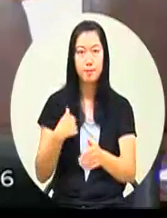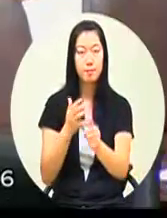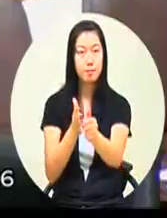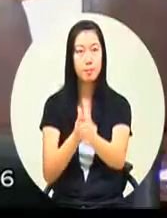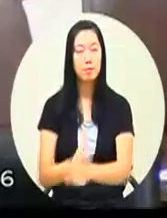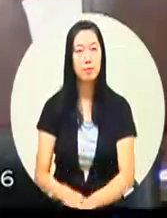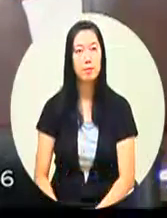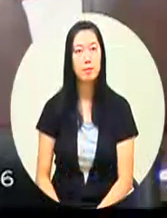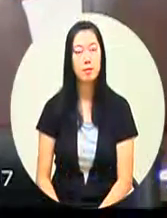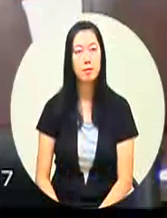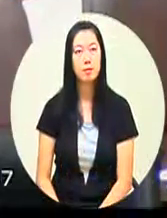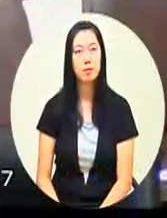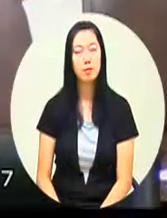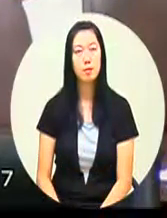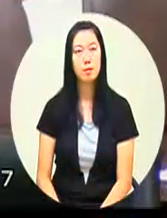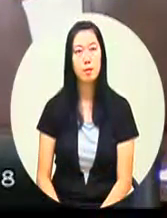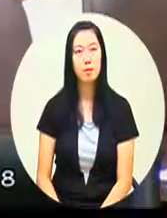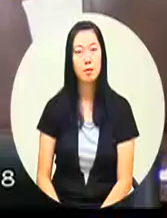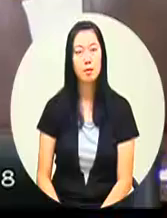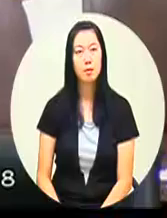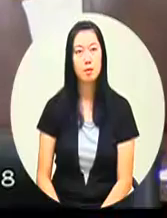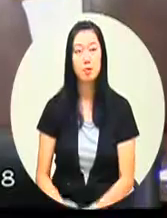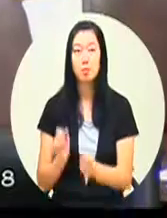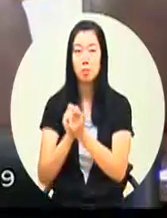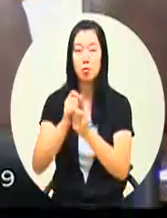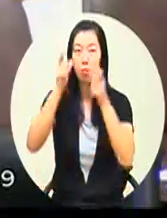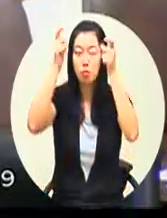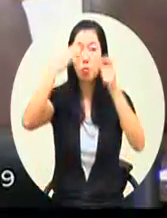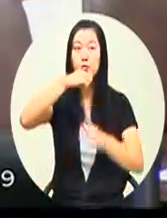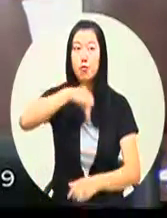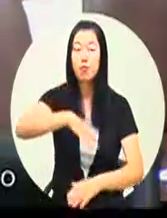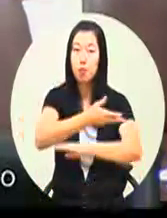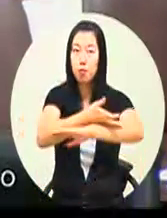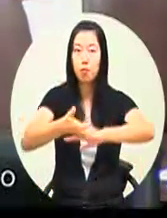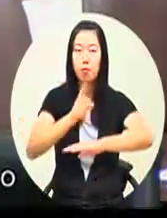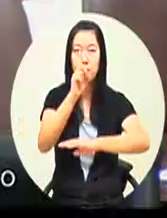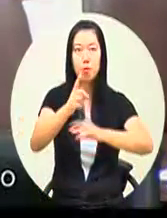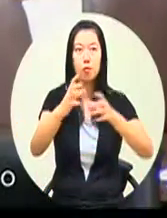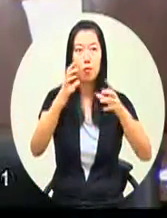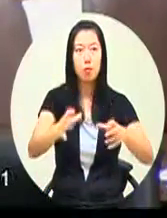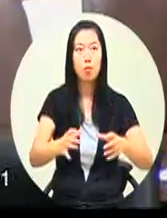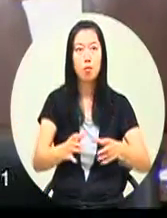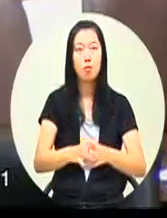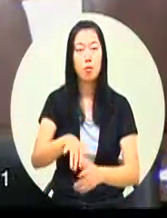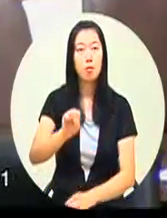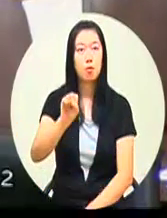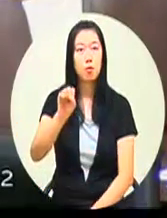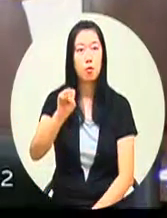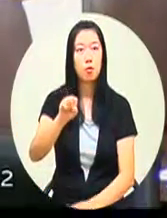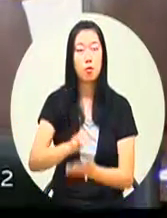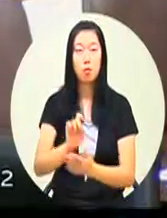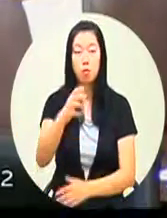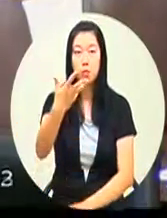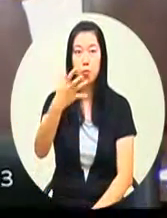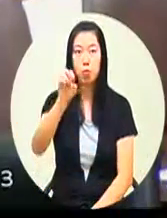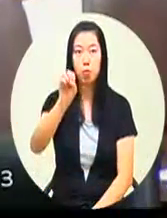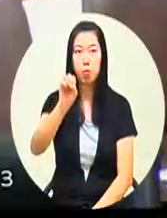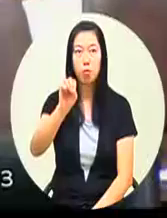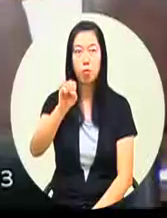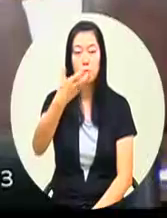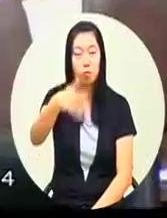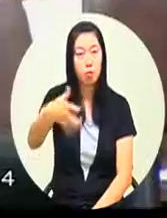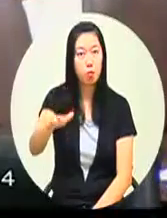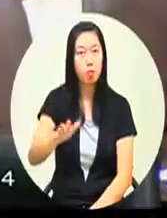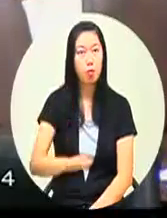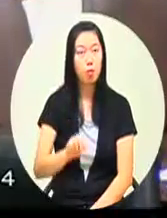最近我知道我们的第一个在高屏溪有做了第一个浮流水是十万吨的浮流水嘛，